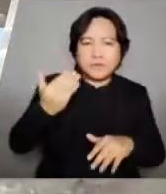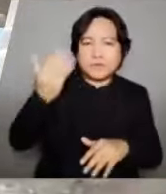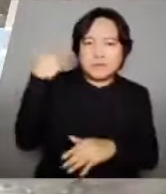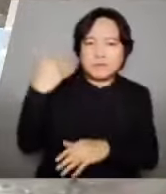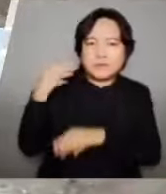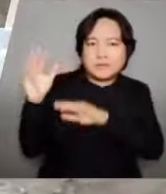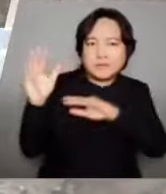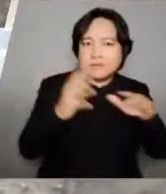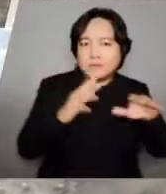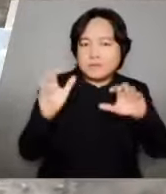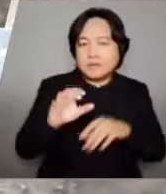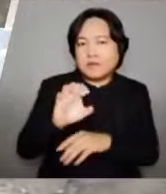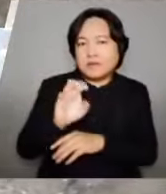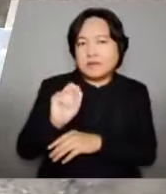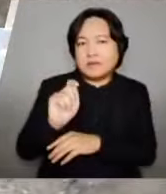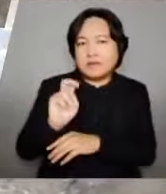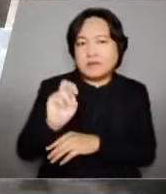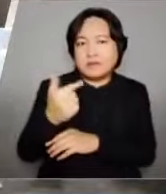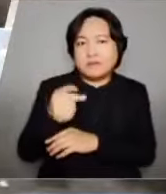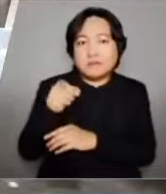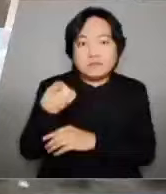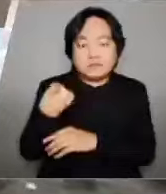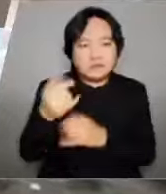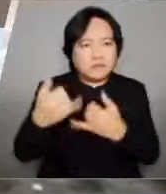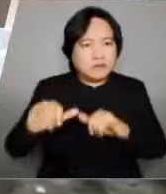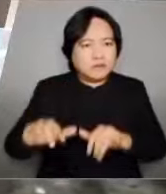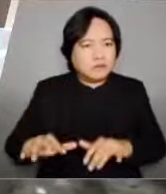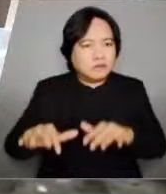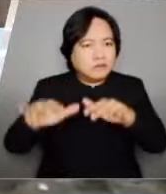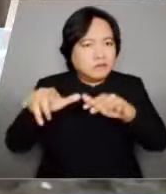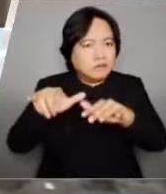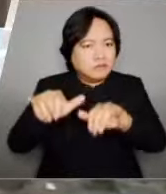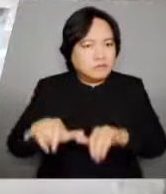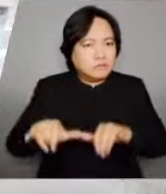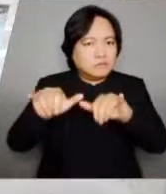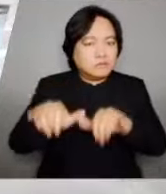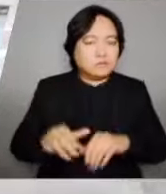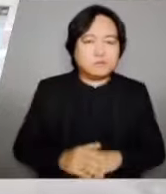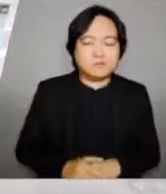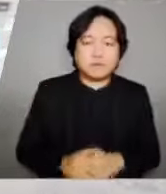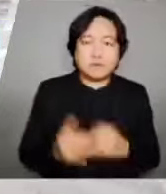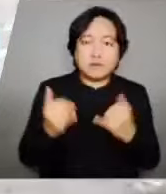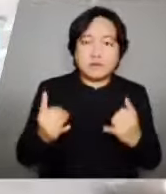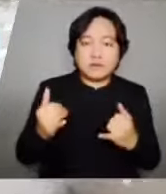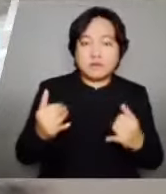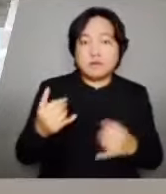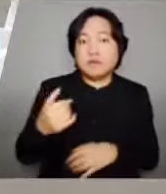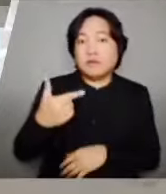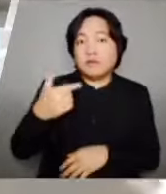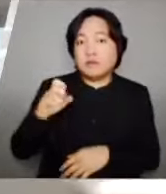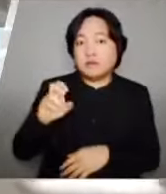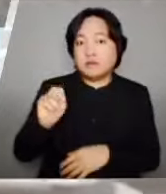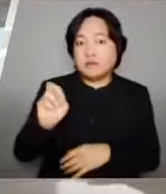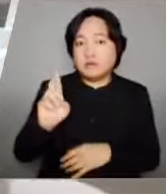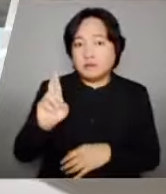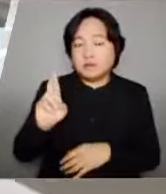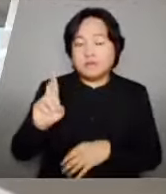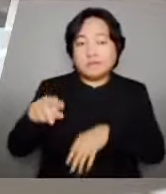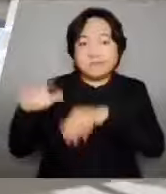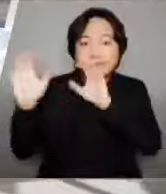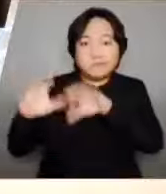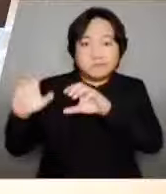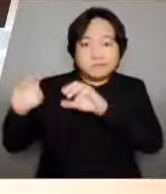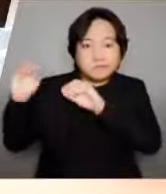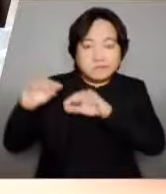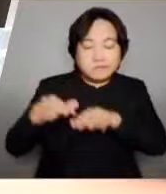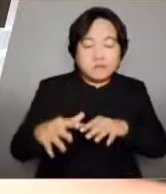residente baka magpabaha rin ang bagyong Jenner. Hindi muna nila ibinaba ulit ang mga gamit na dati nilang iniakyat sa mataas na bahagi ng kanilang mga